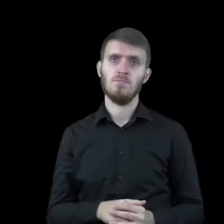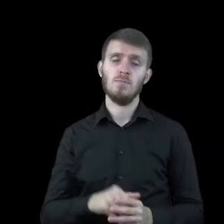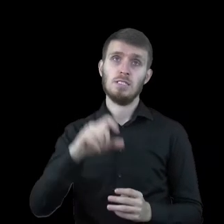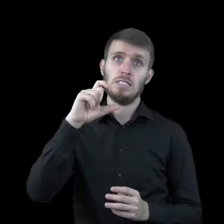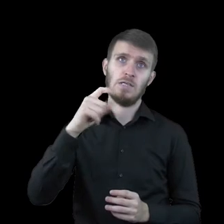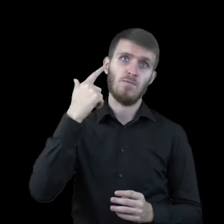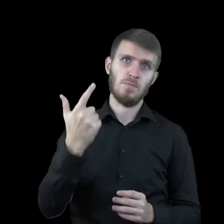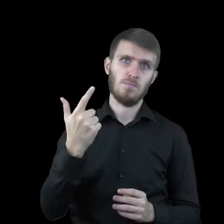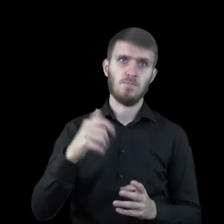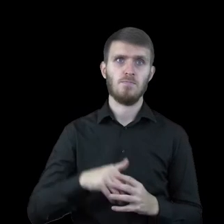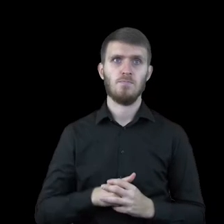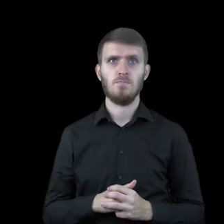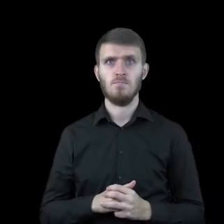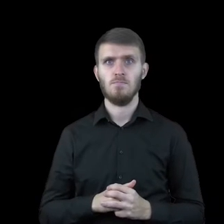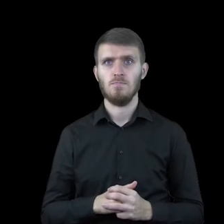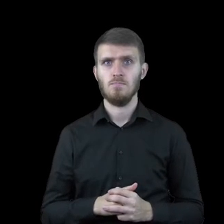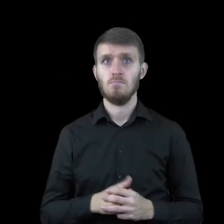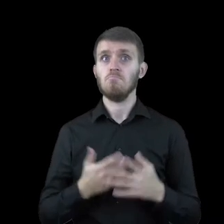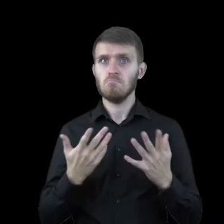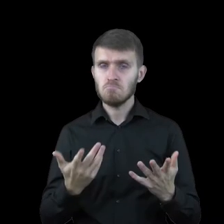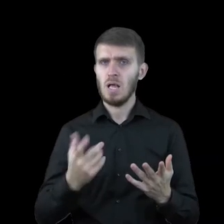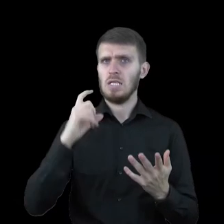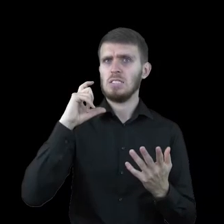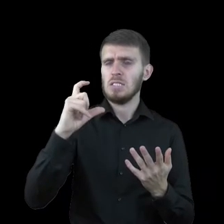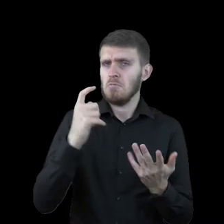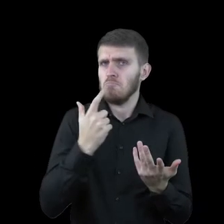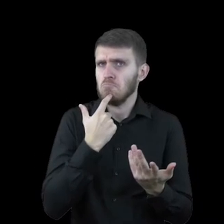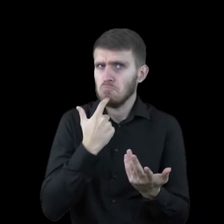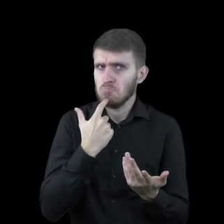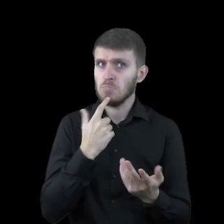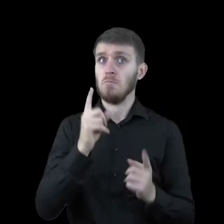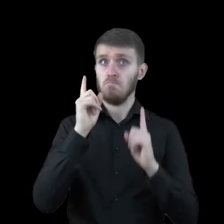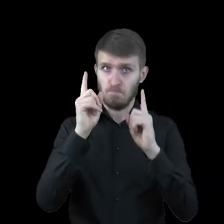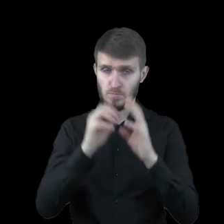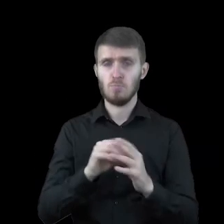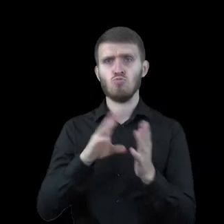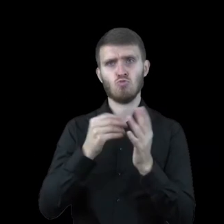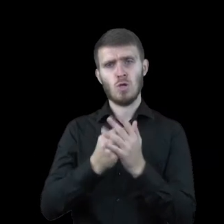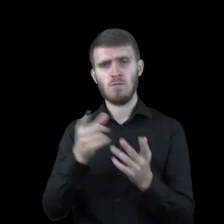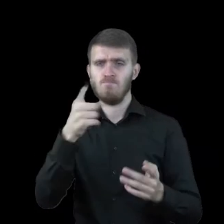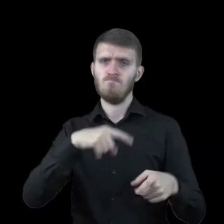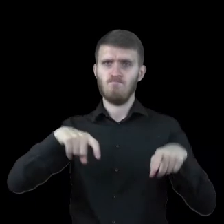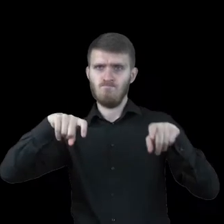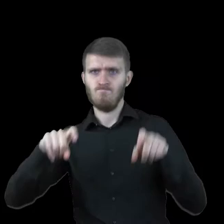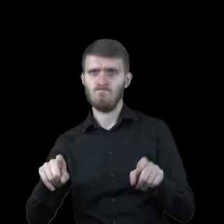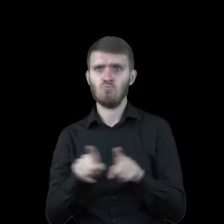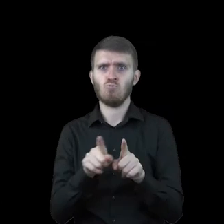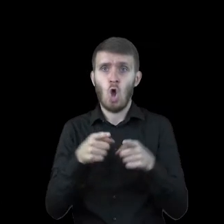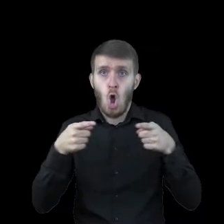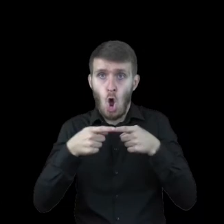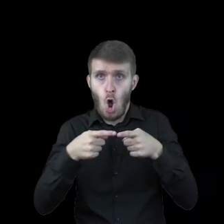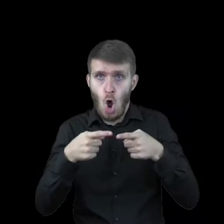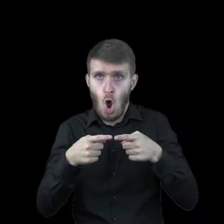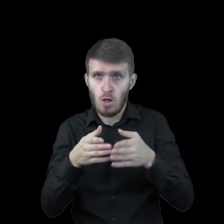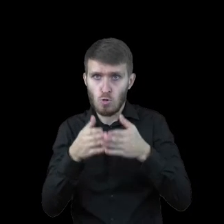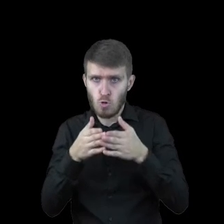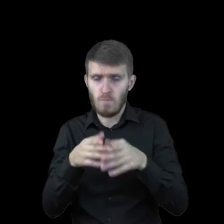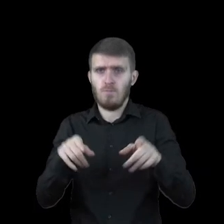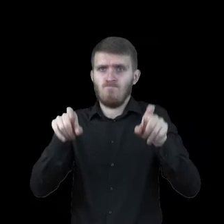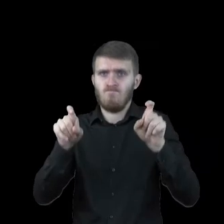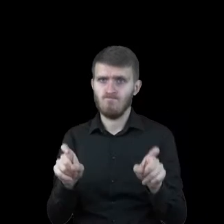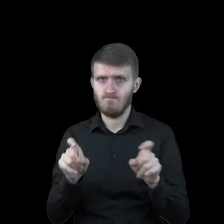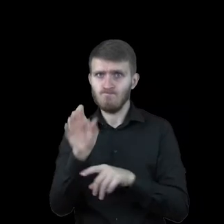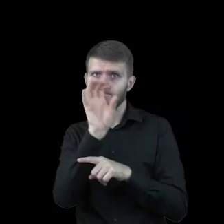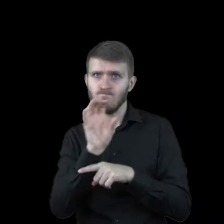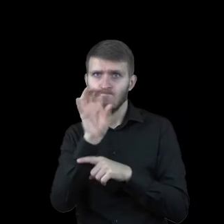kwadrat równa się C kwadrat. I teraz ostatnia rzecz taka teoretyczna. Czym jest C? Popatrzmy,